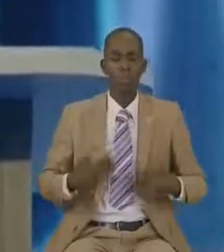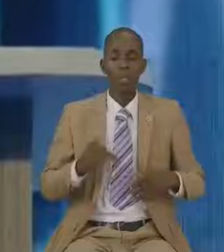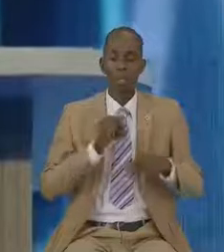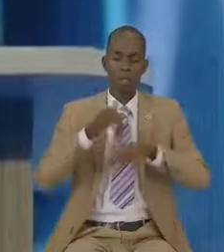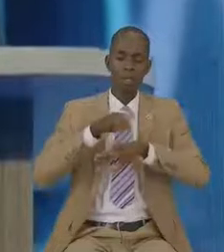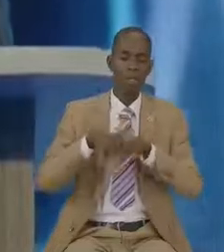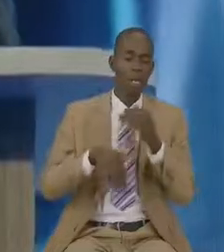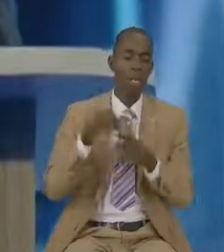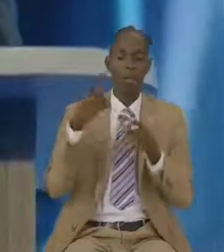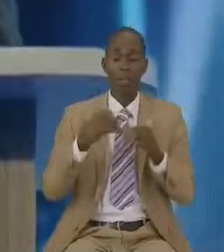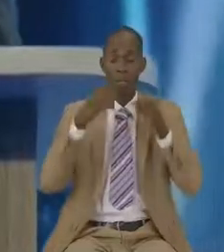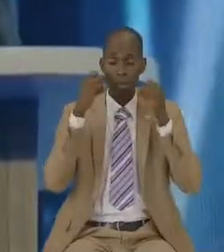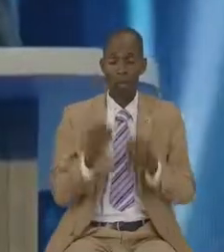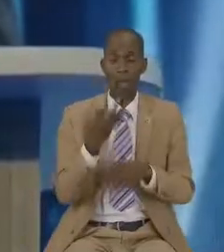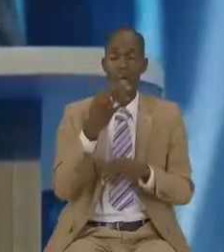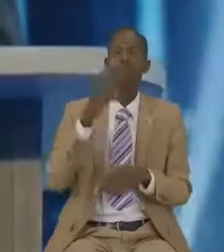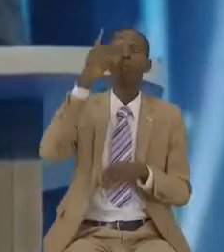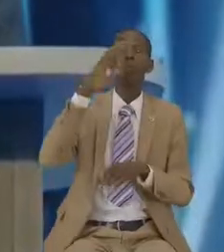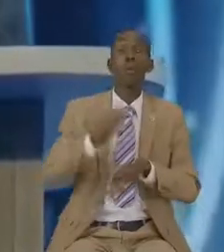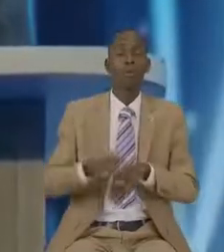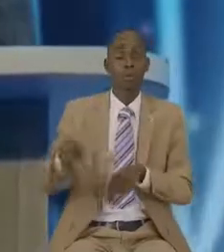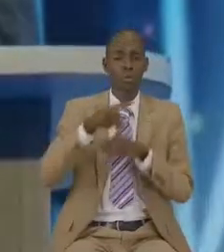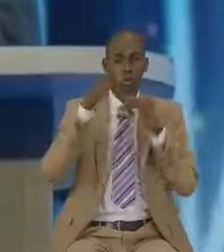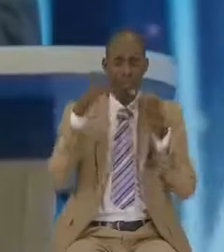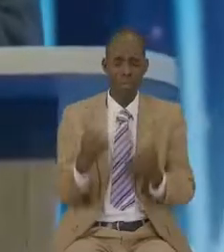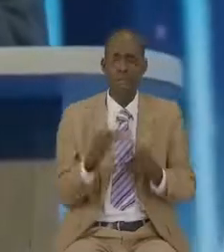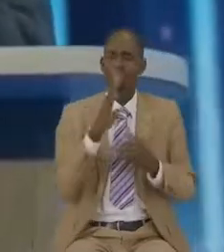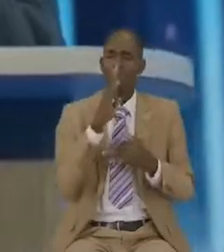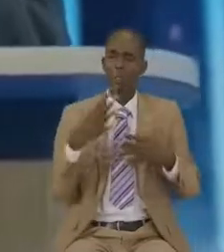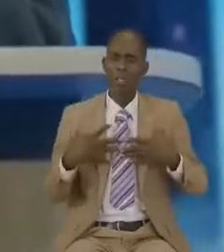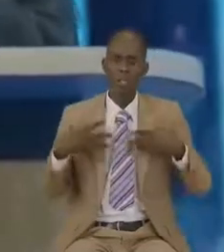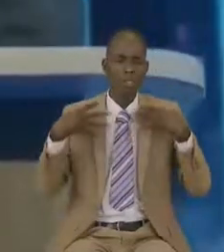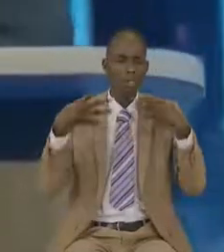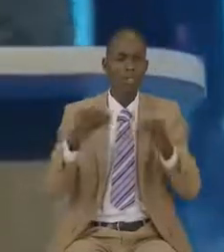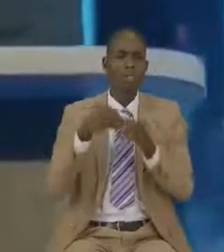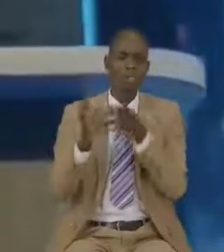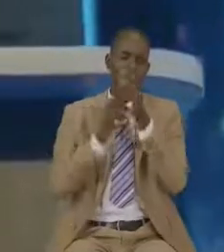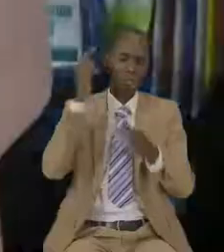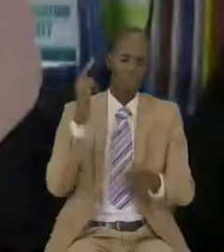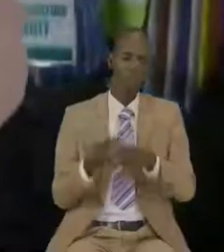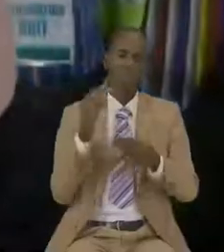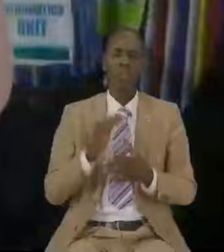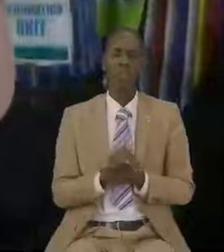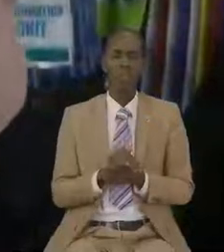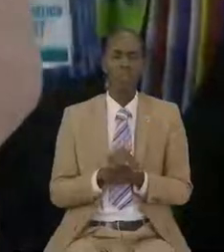puissance de Dieu sur toi maintenant, sois guéri au nom de Jésus.